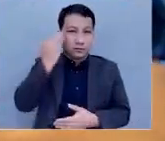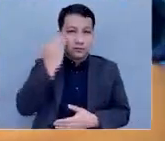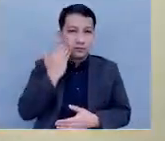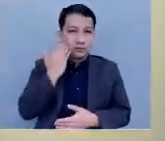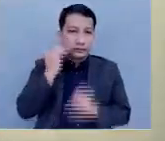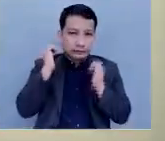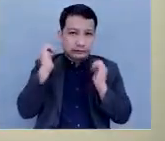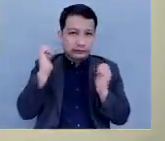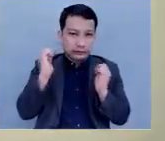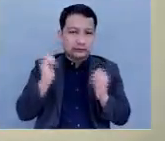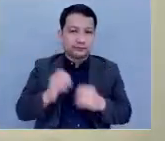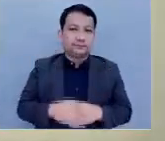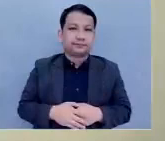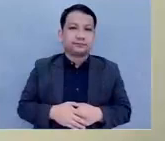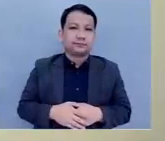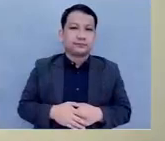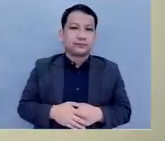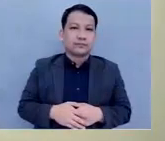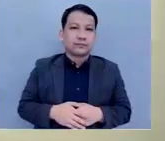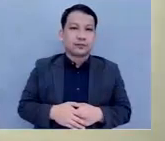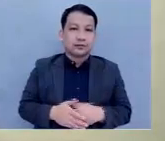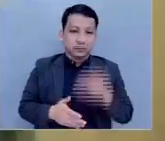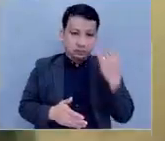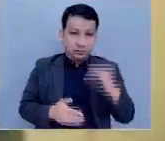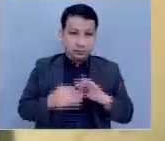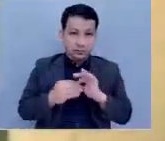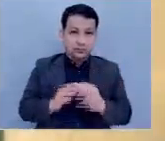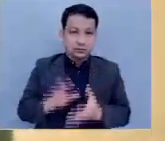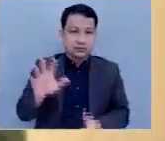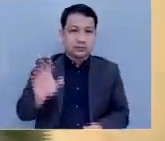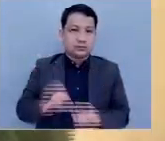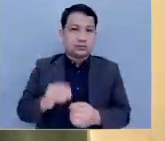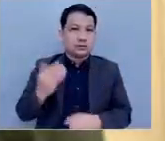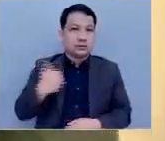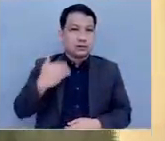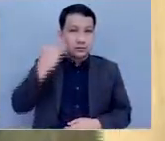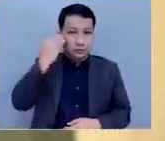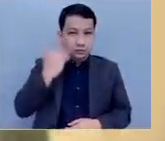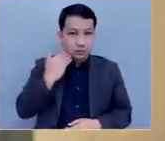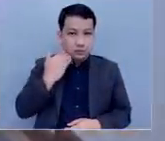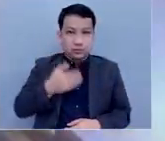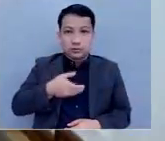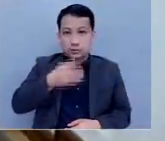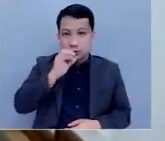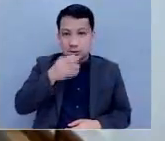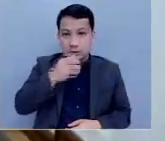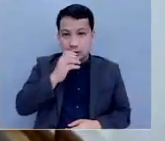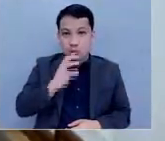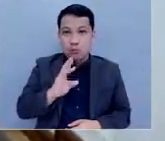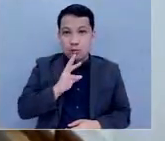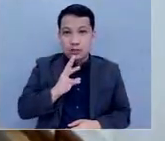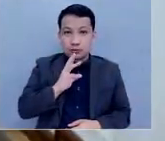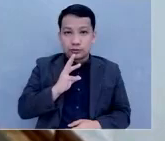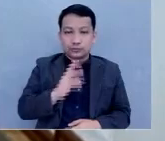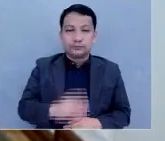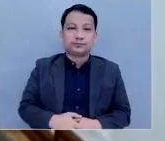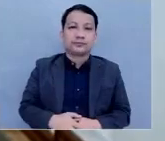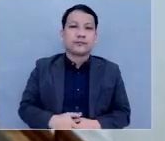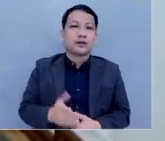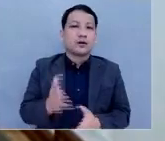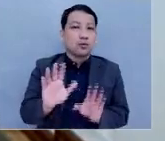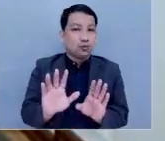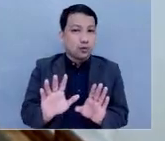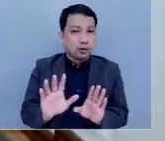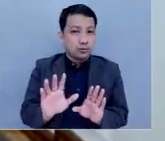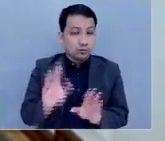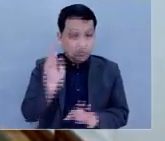sa ehersisyo. Ang madalas na pumumulikat ay senyales na hindi rin sapat ang fluid sa ating mga katawan. Kapag nakararanas nito, don't panic